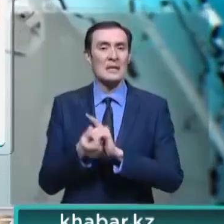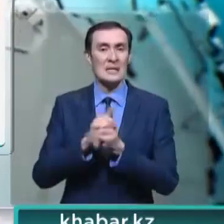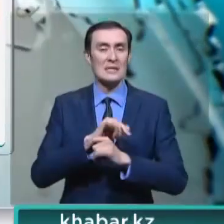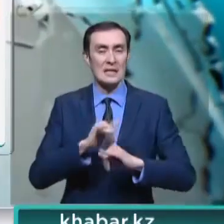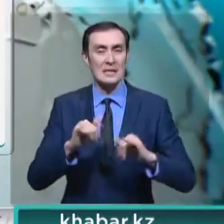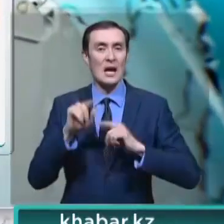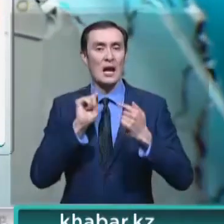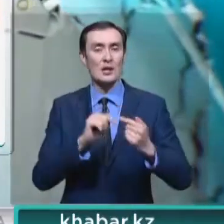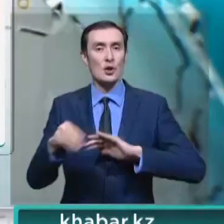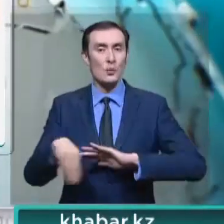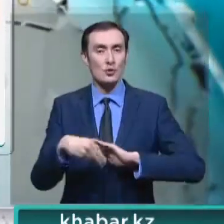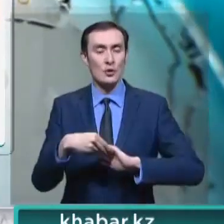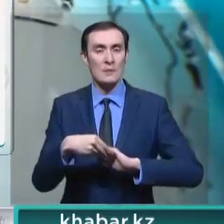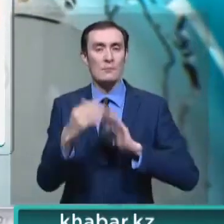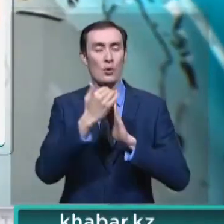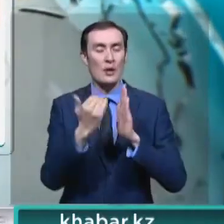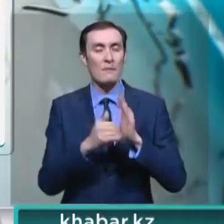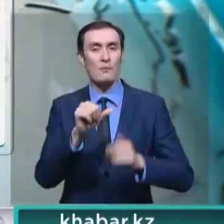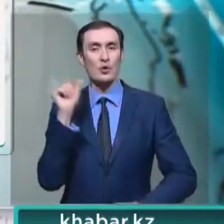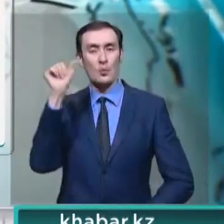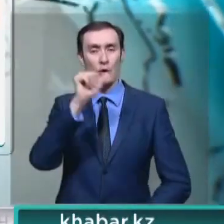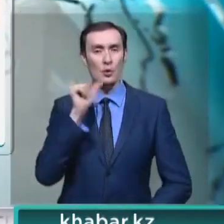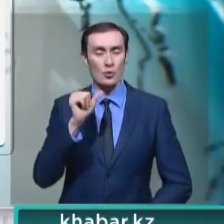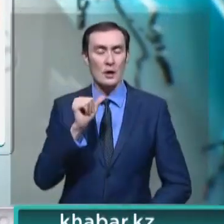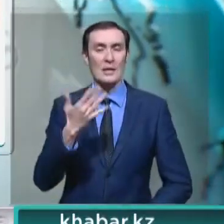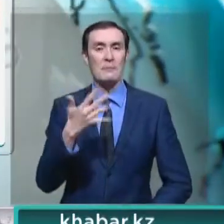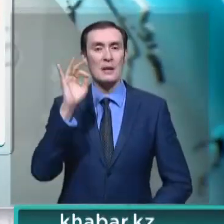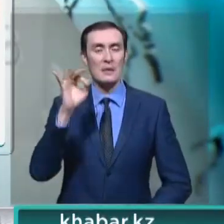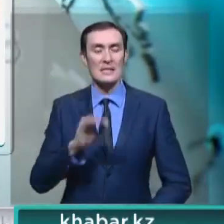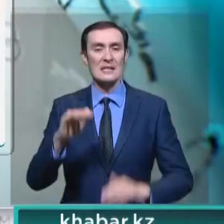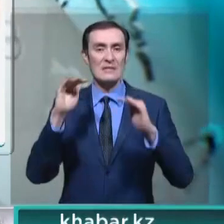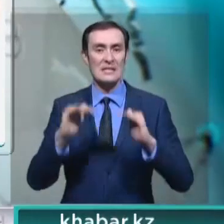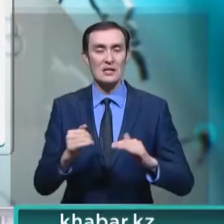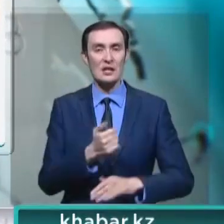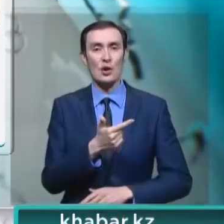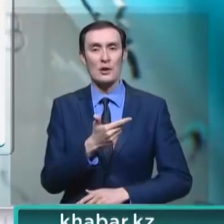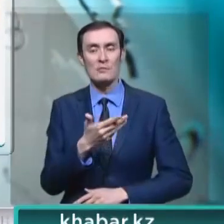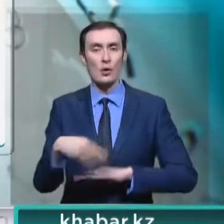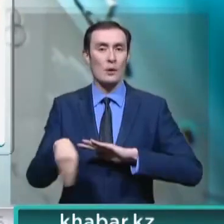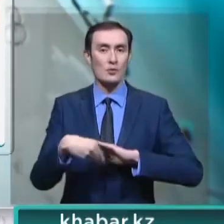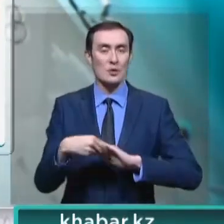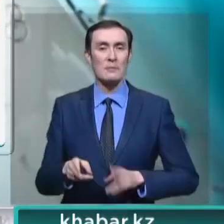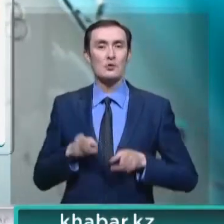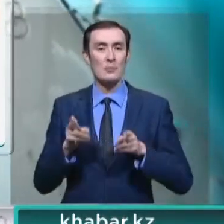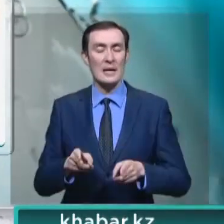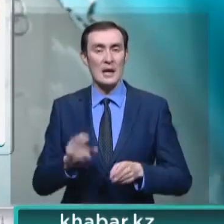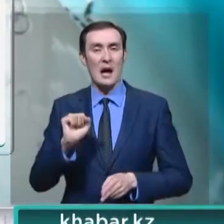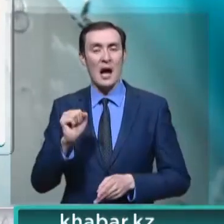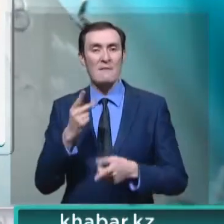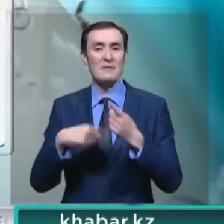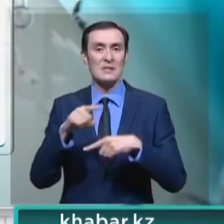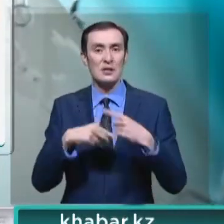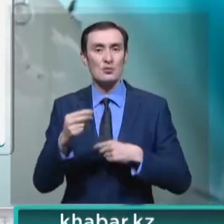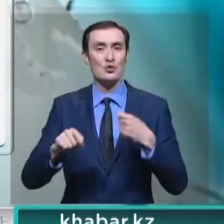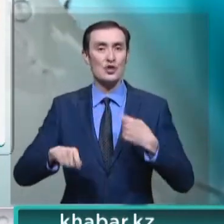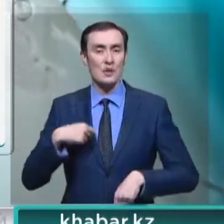модернизации антикоррупционным реформам. В прошлом году в стране на 5% снизилось число коррупционных преступлений. А возместить ущерб